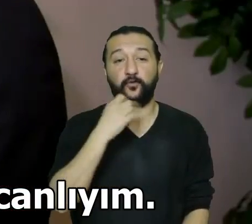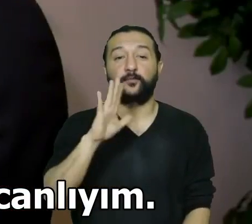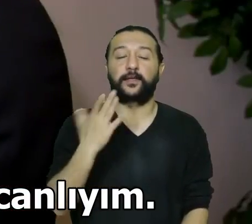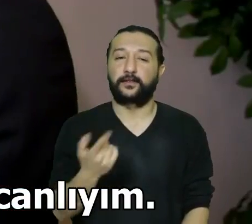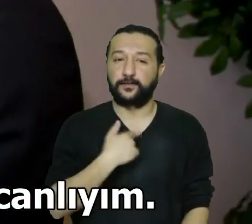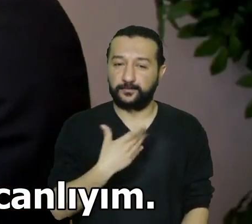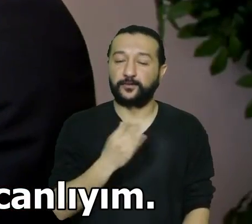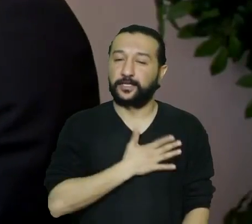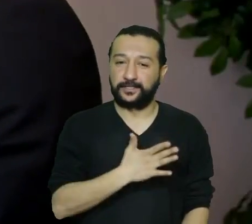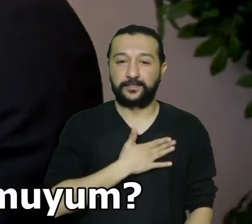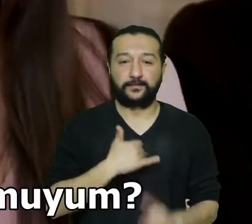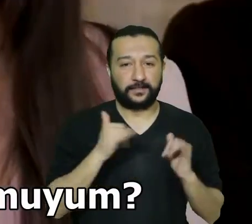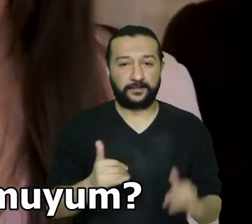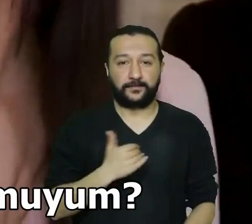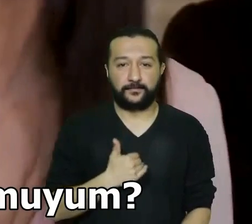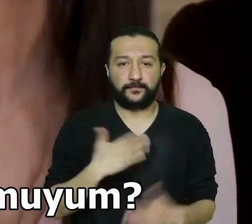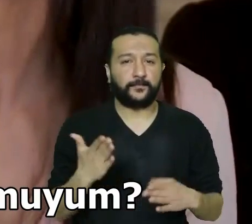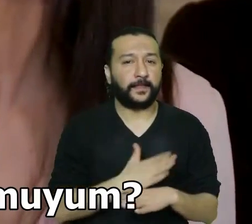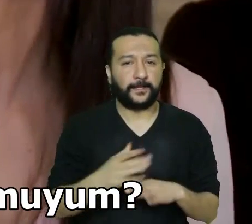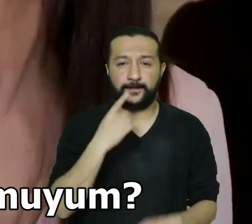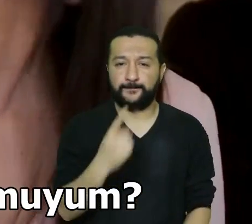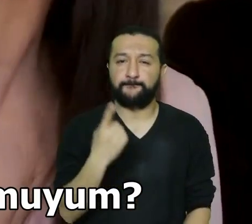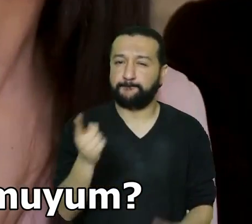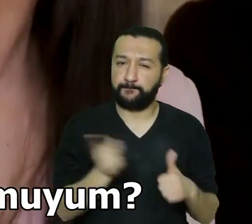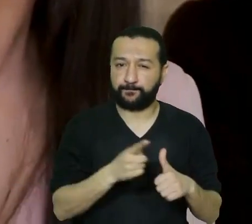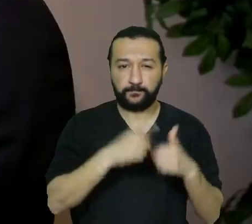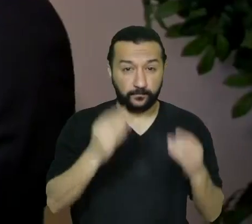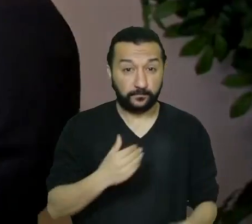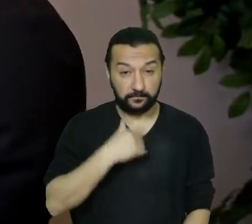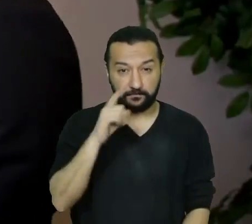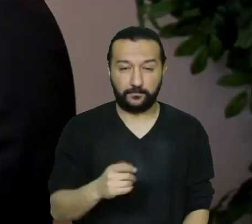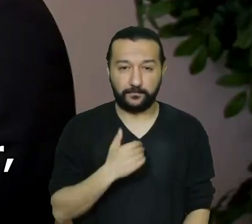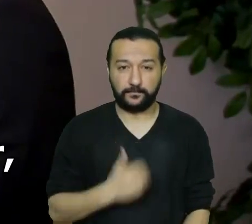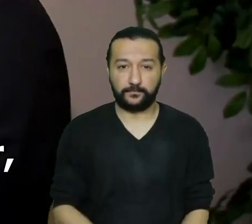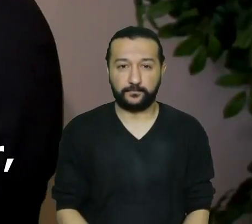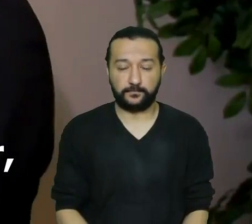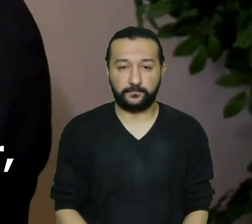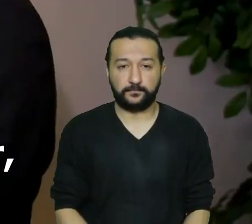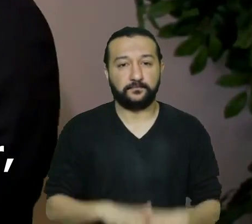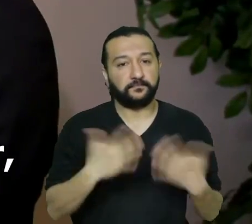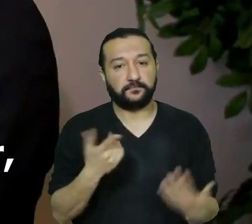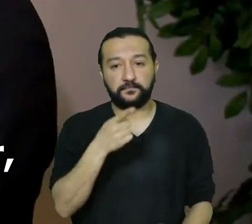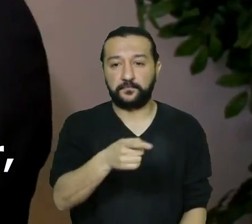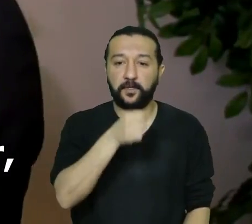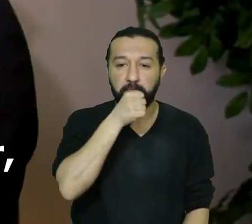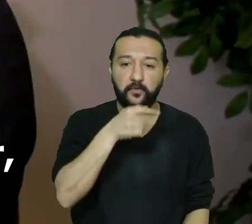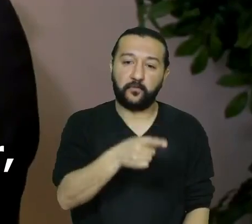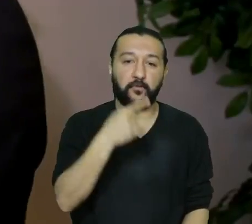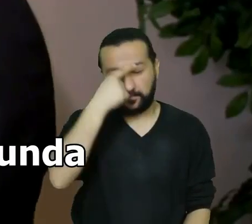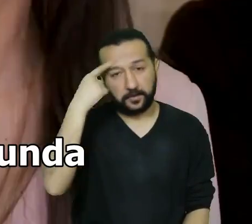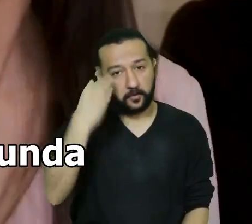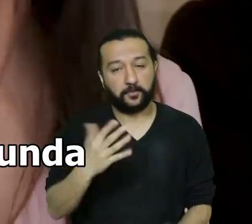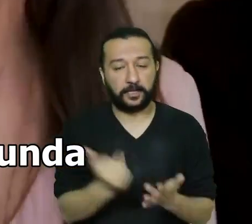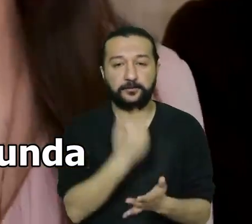hayatım. Ben de çok heyecanlıyım. Ya ne dersin, acaba birinci olur muyum? Yani mikrofon yuvarlaktır, belli